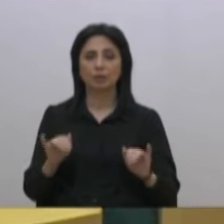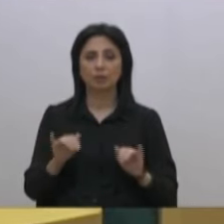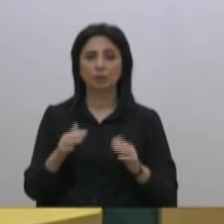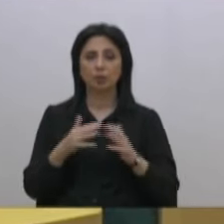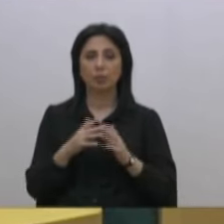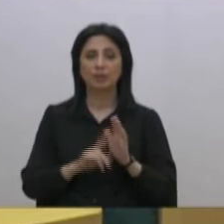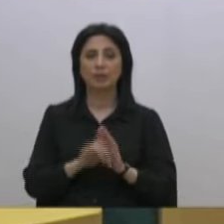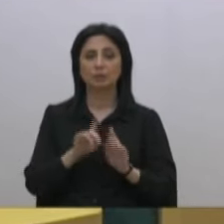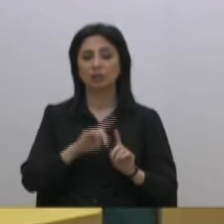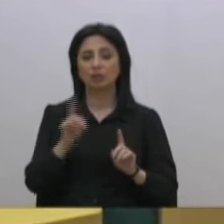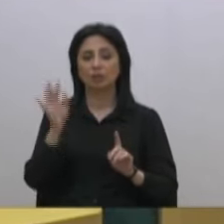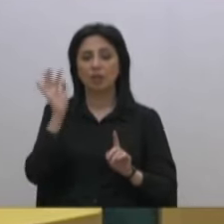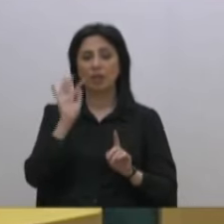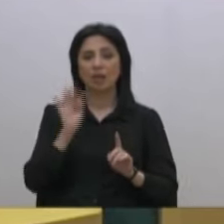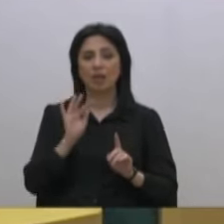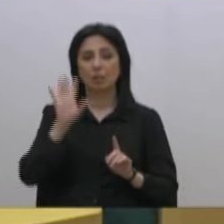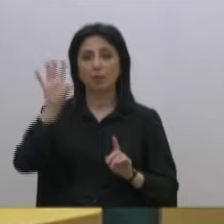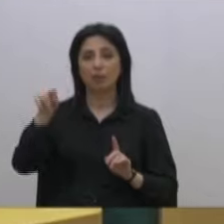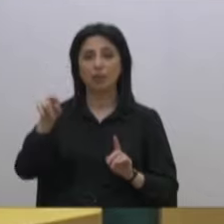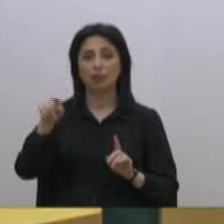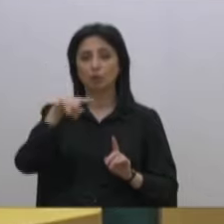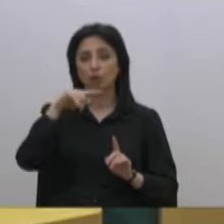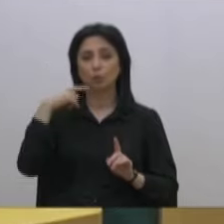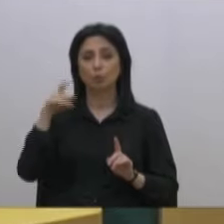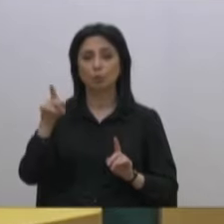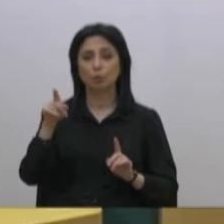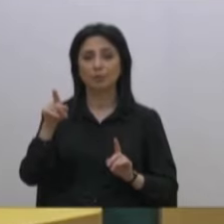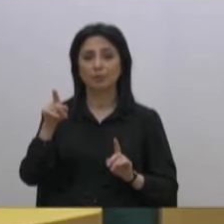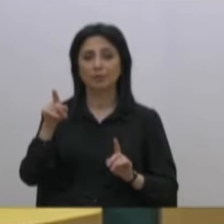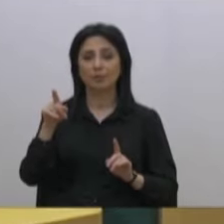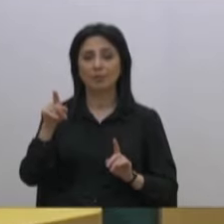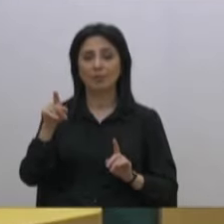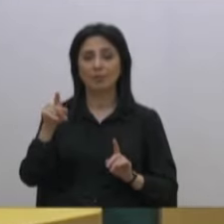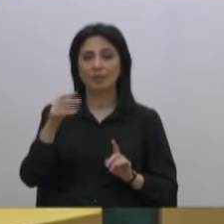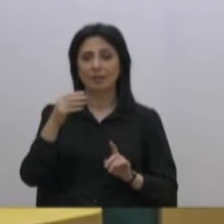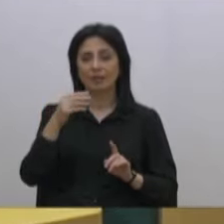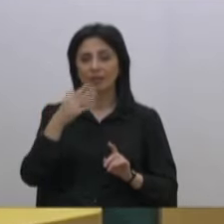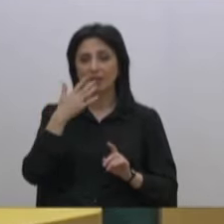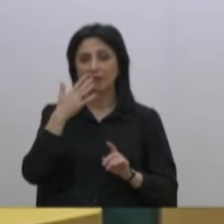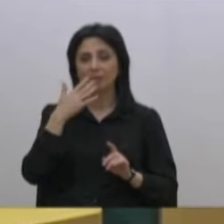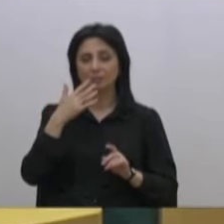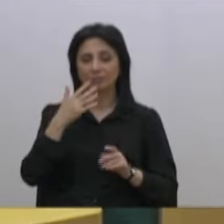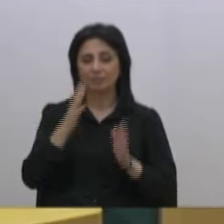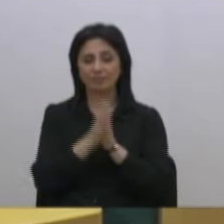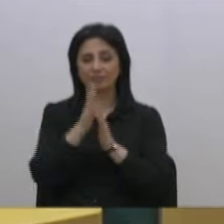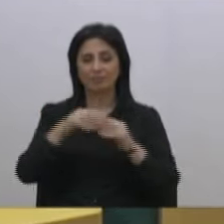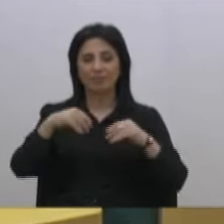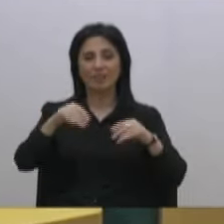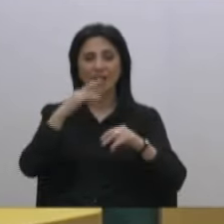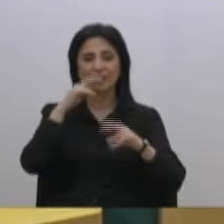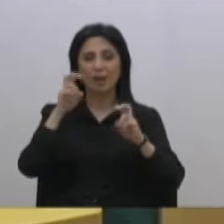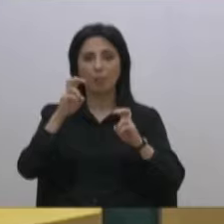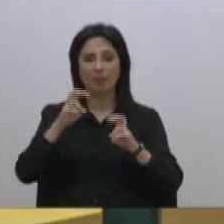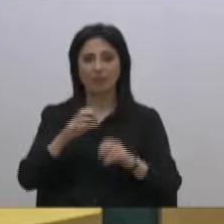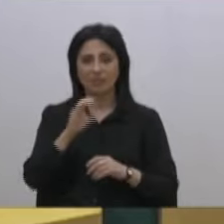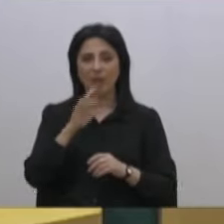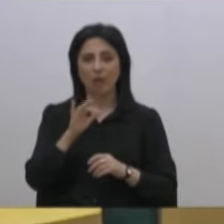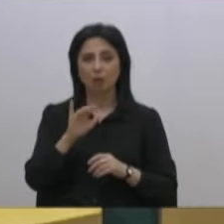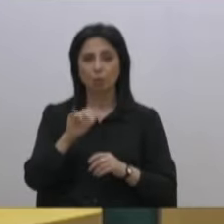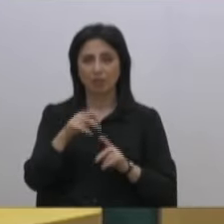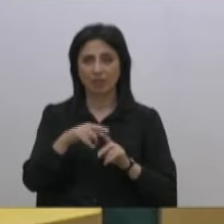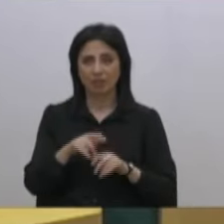ომის დაწყების შემდეგ გერმანიაში რუსული სასუქების ექსპორტი, გაორმაგდა იგივე სასუქების